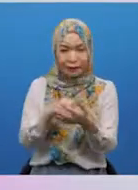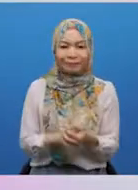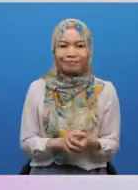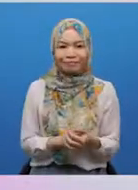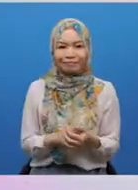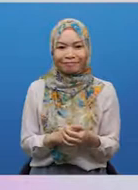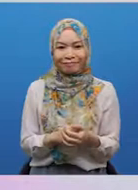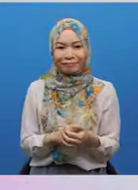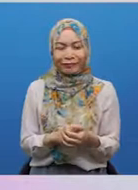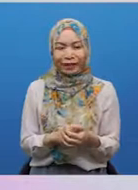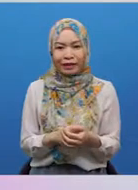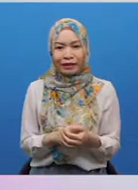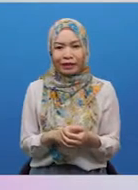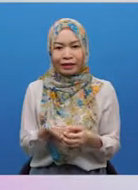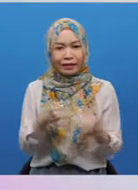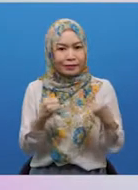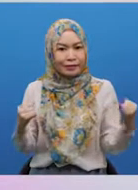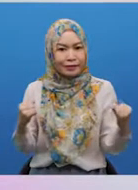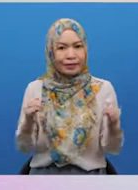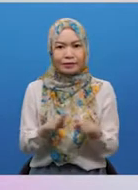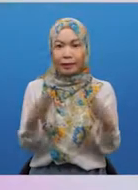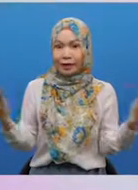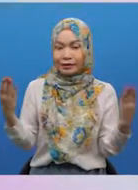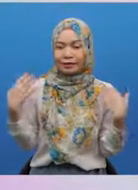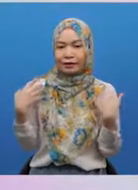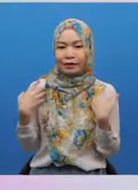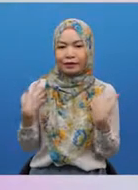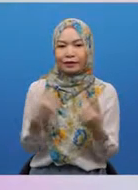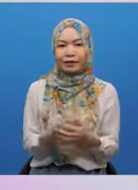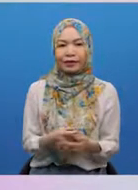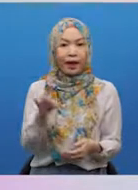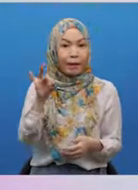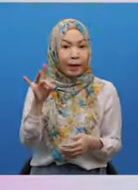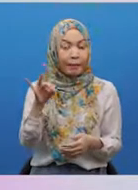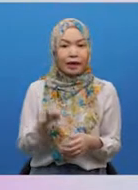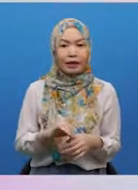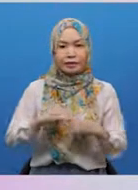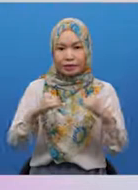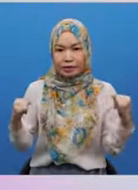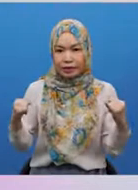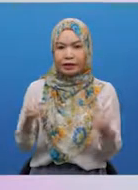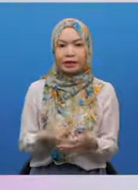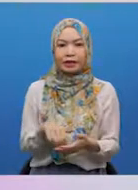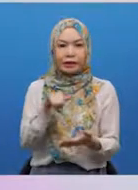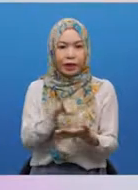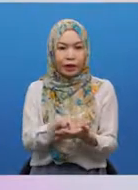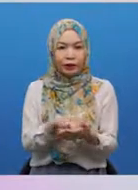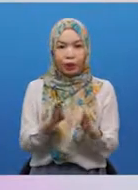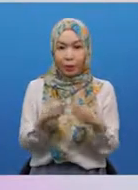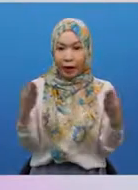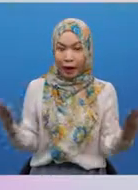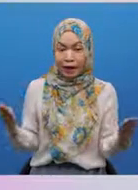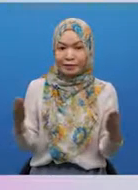Ragam bahasa mempunyai 18 jenis iaitu bahasa sindiran,